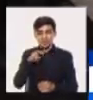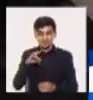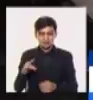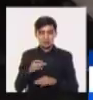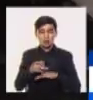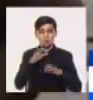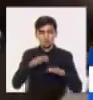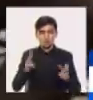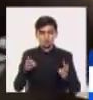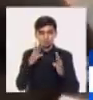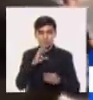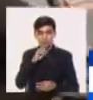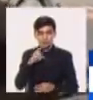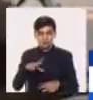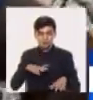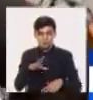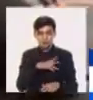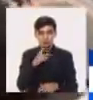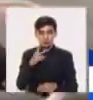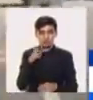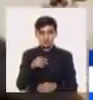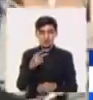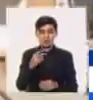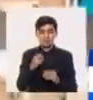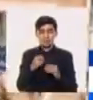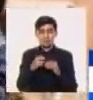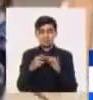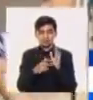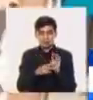өрт шығып, жалын 2018 шаршы метрді шарпып өткен болатын.